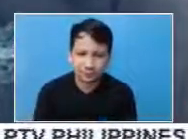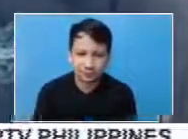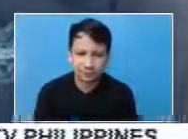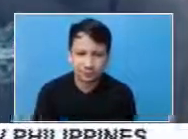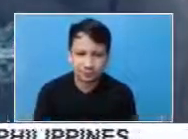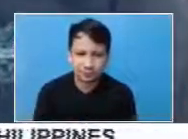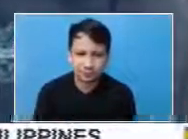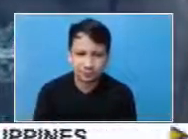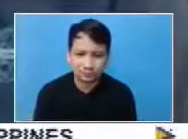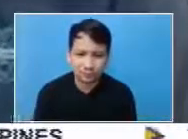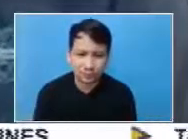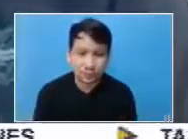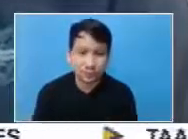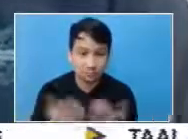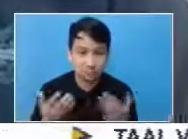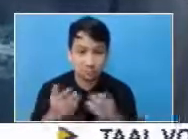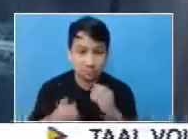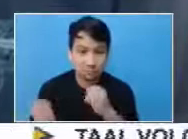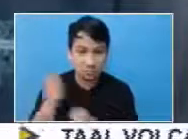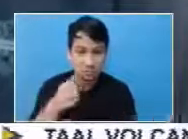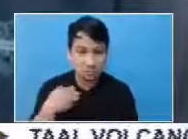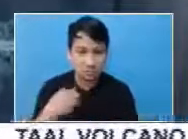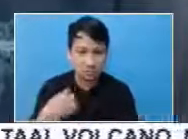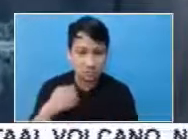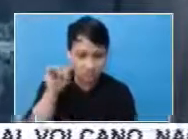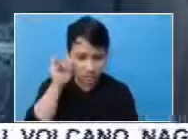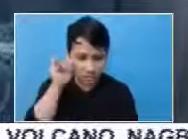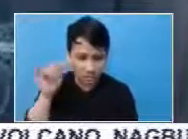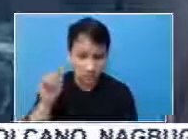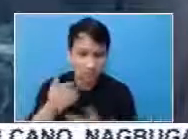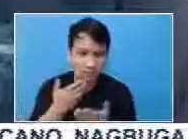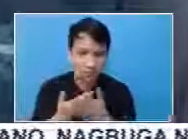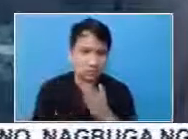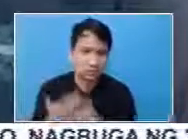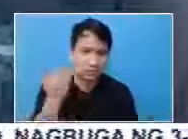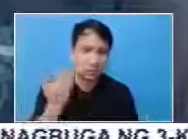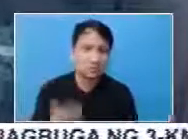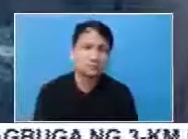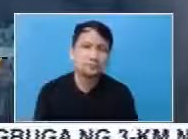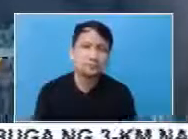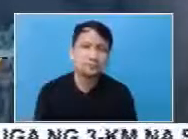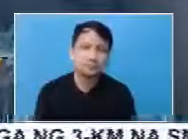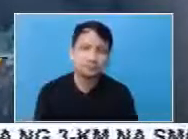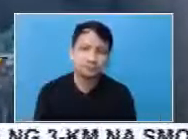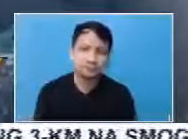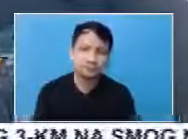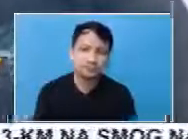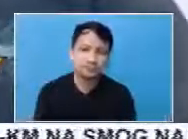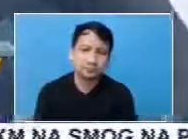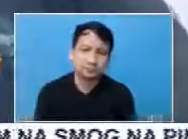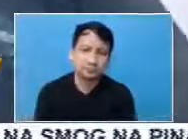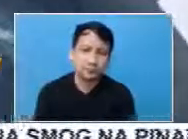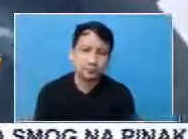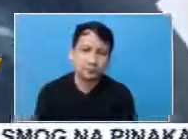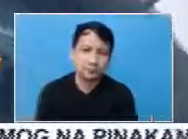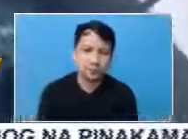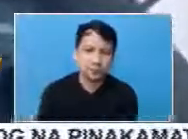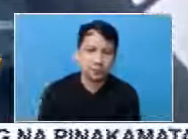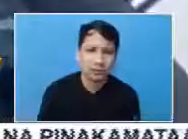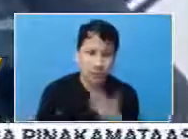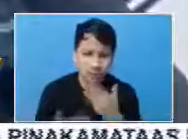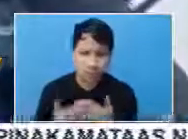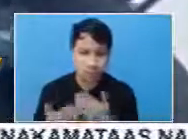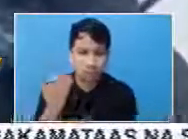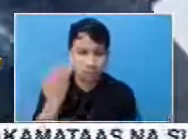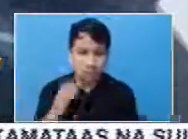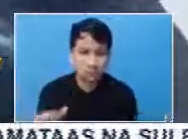hindi akmang mangyari para po sa aming hanay. Ang direktiba po ng ating butihing director dyan, tuloy-tuloy po pa rin po yung